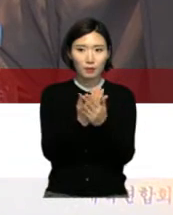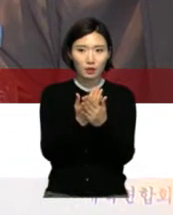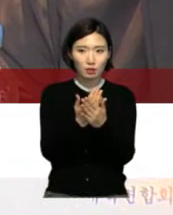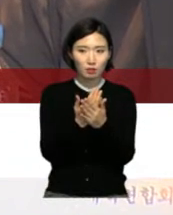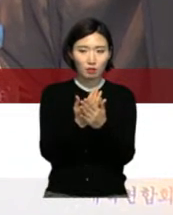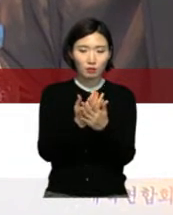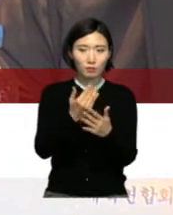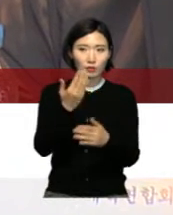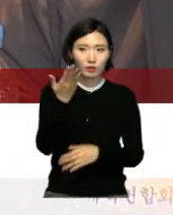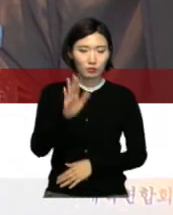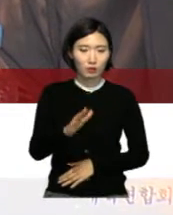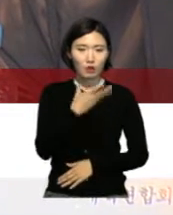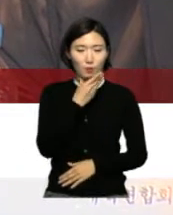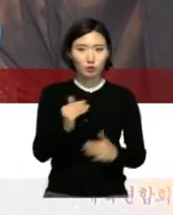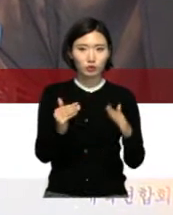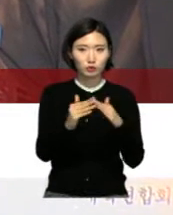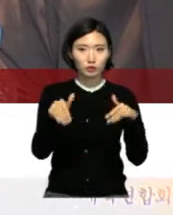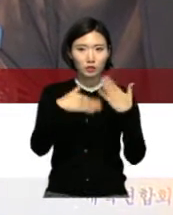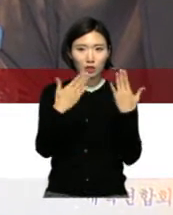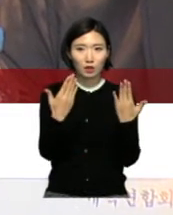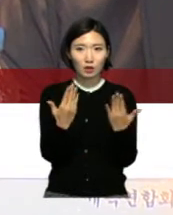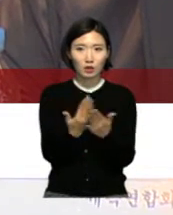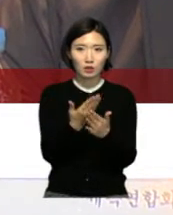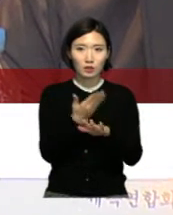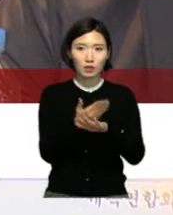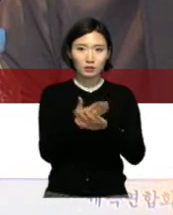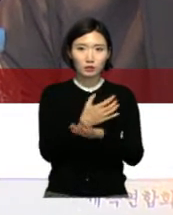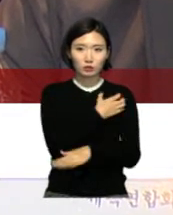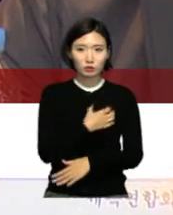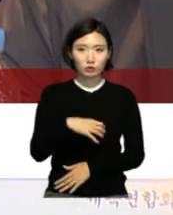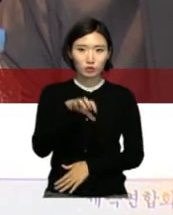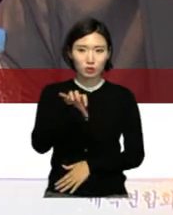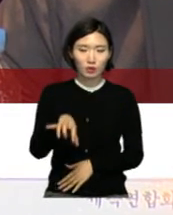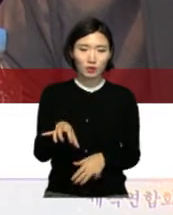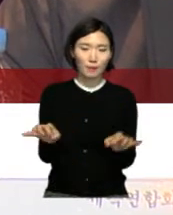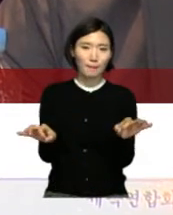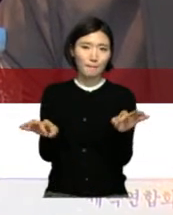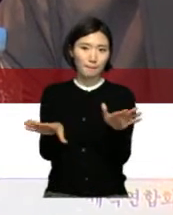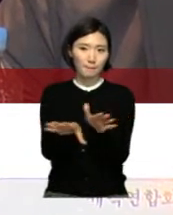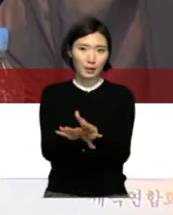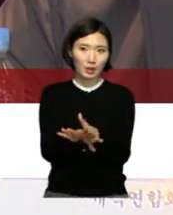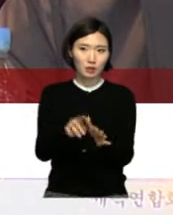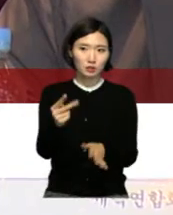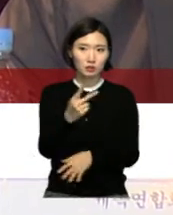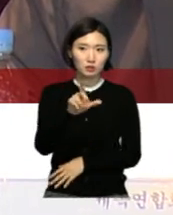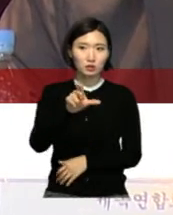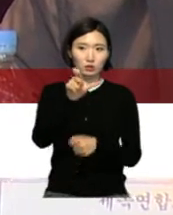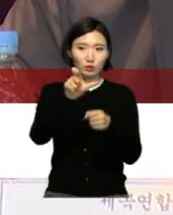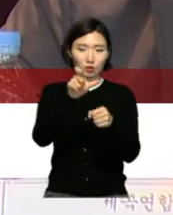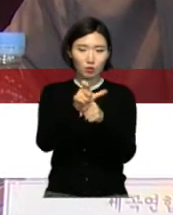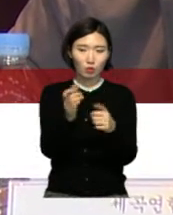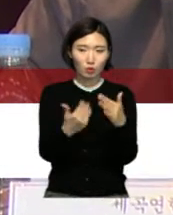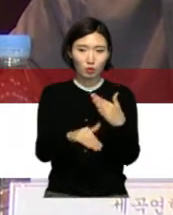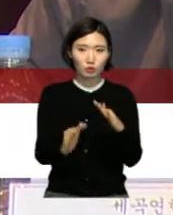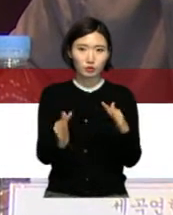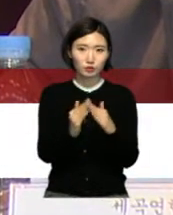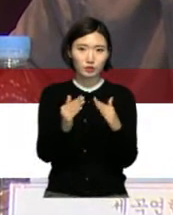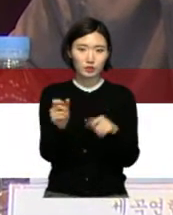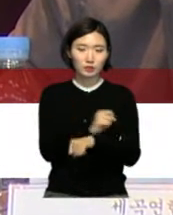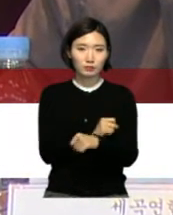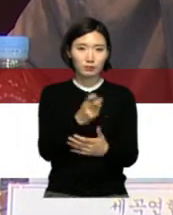그런데 행복주택이 전부 다른 관할 구청에서 우리 곳들이 되니까 2015년 대해 곰곰히 택지 부의